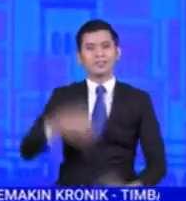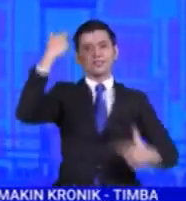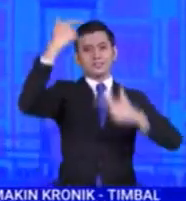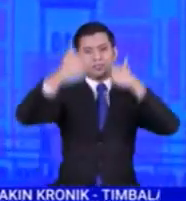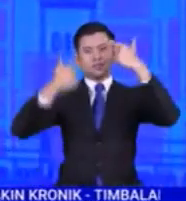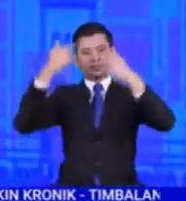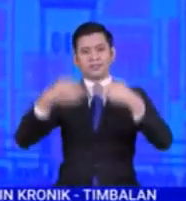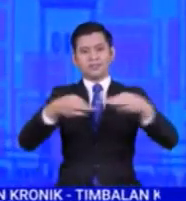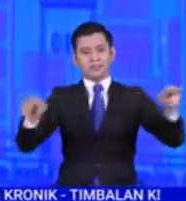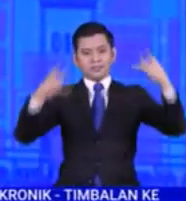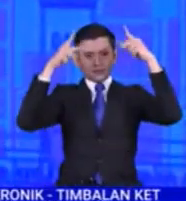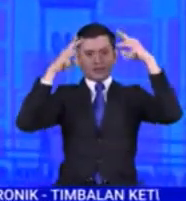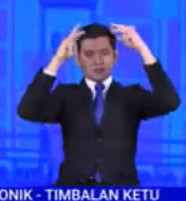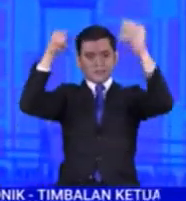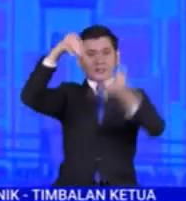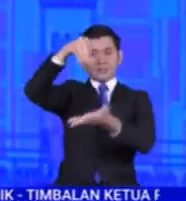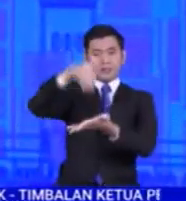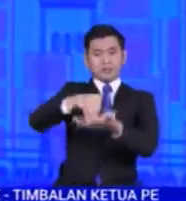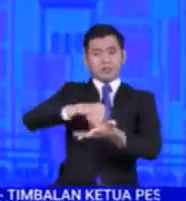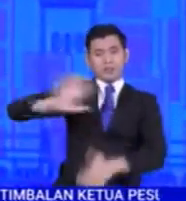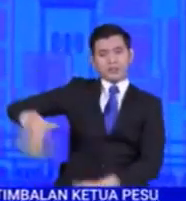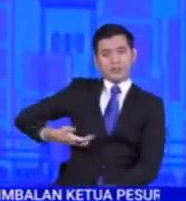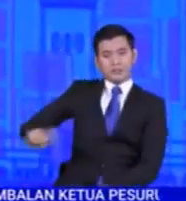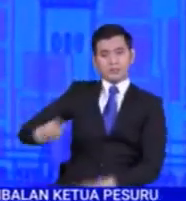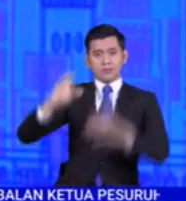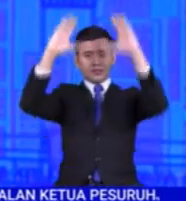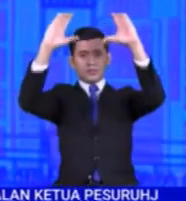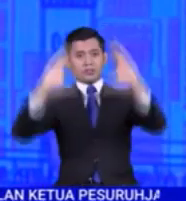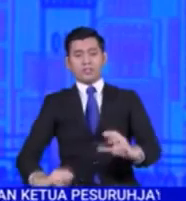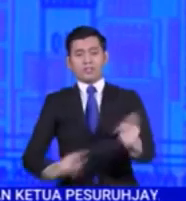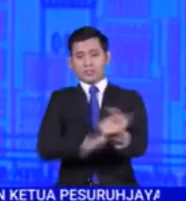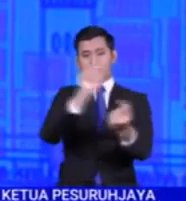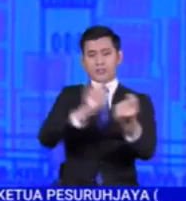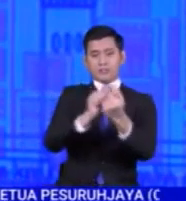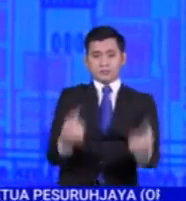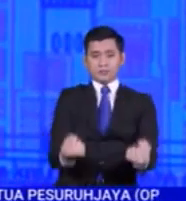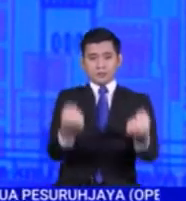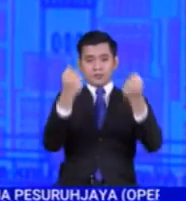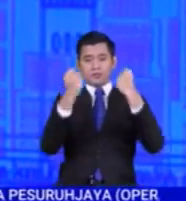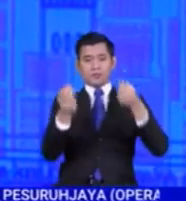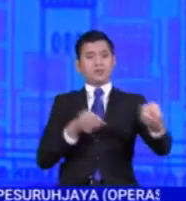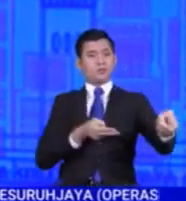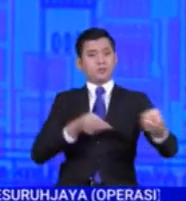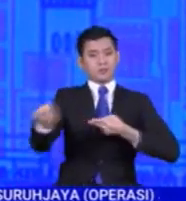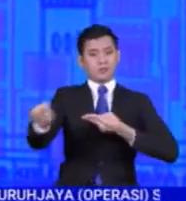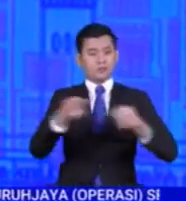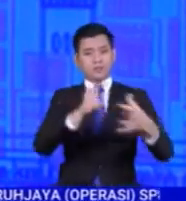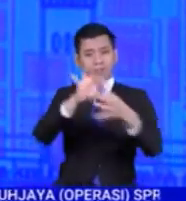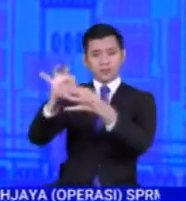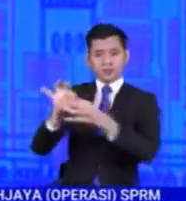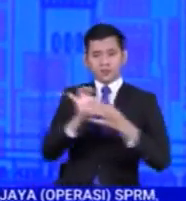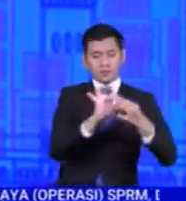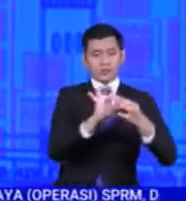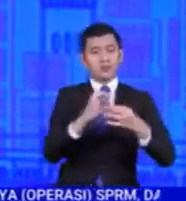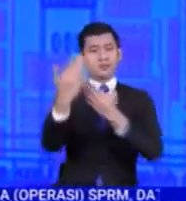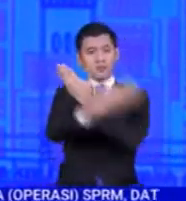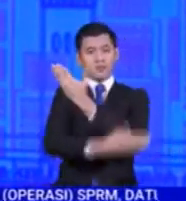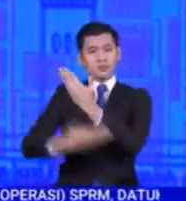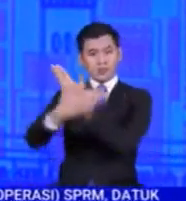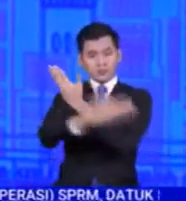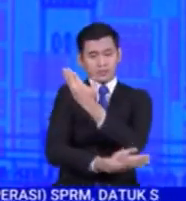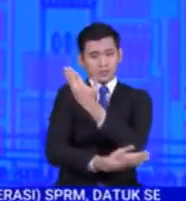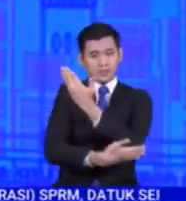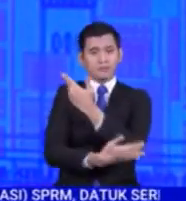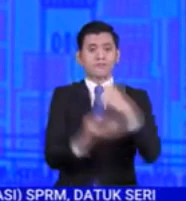Lawatan rasmi Perdana Menteri ke Kemboja langkah tepat dalam usaha memperkukuh hubungan dua hala antara kedua-dua negara ke tahap